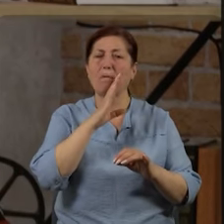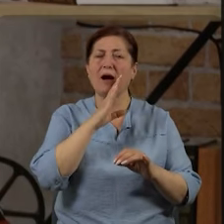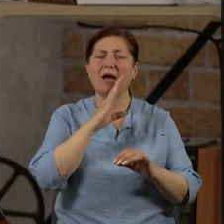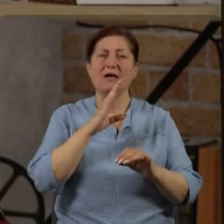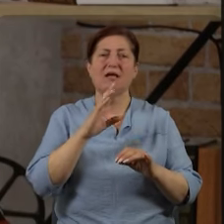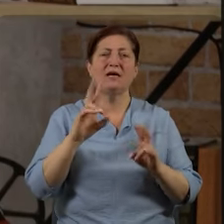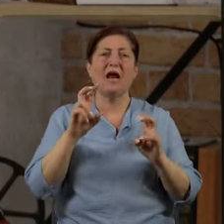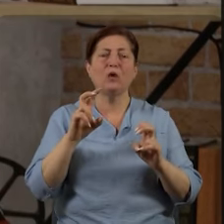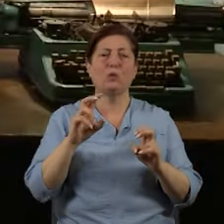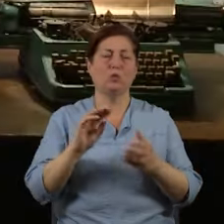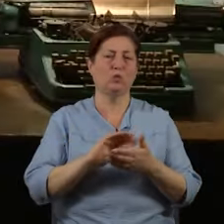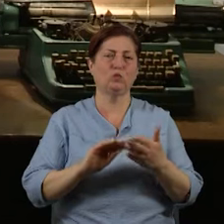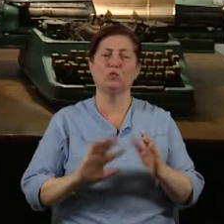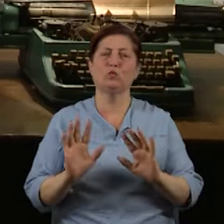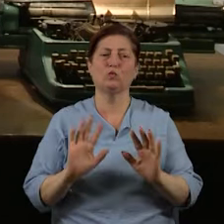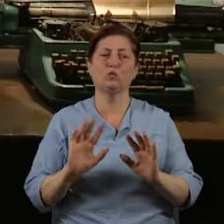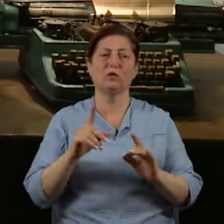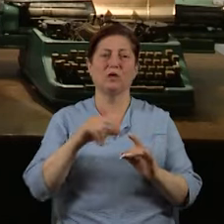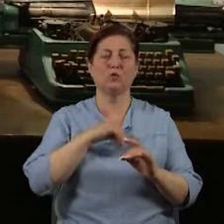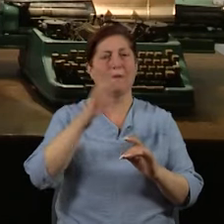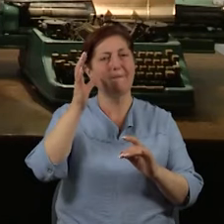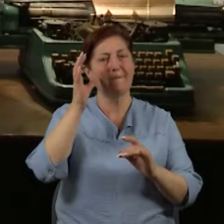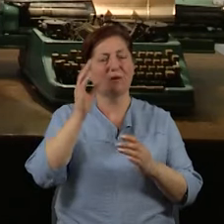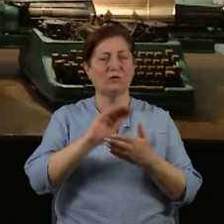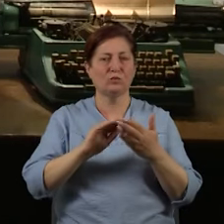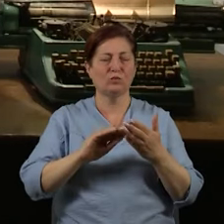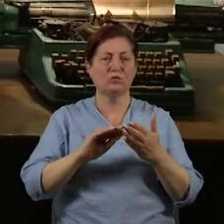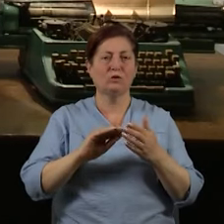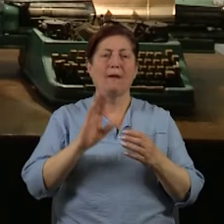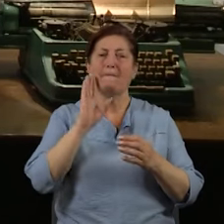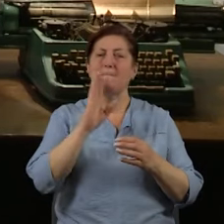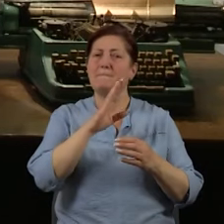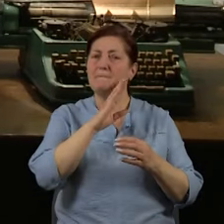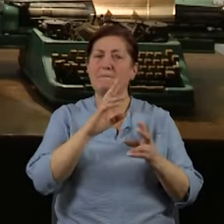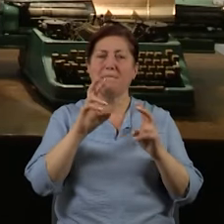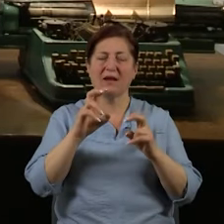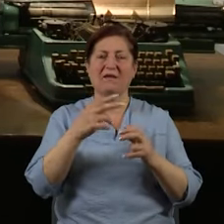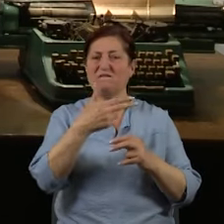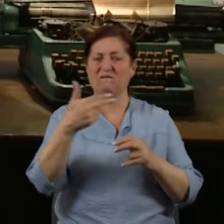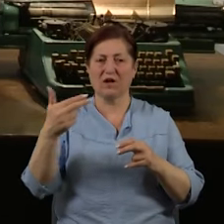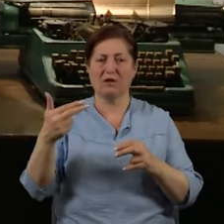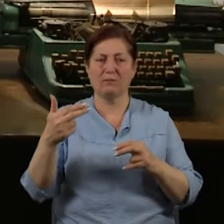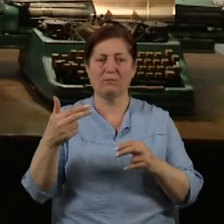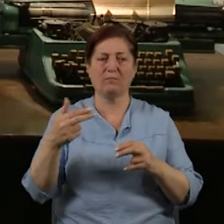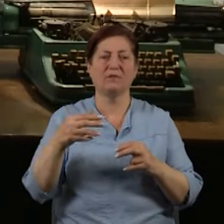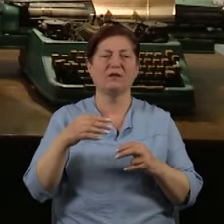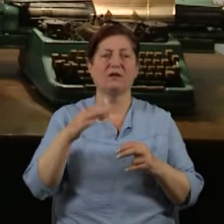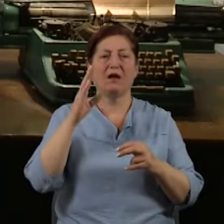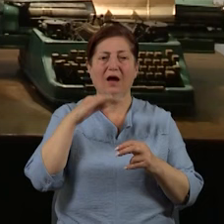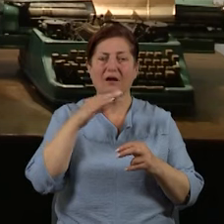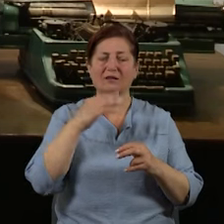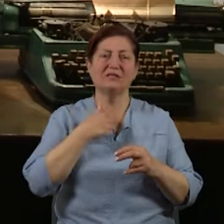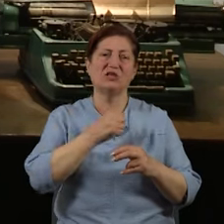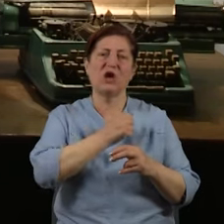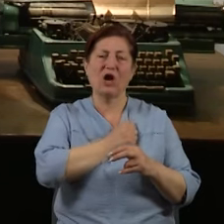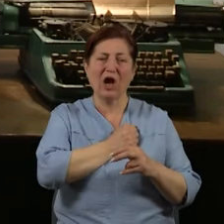որովհետեւ եթե օրինակ Իսահակյանի բանաստեղծությունը հիշենք, մայրիկիս վերնագրով սկսում է իսկի տողով, հայրենիք ես հեռացել եմ, քեշ մանդուկ